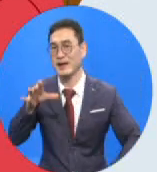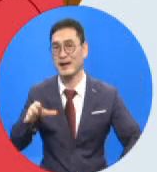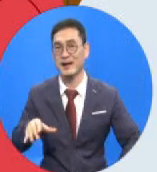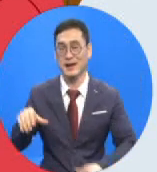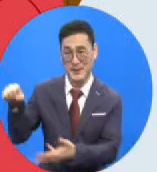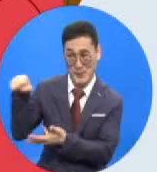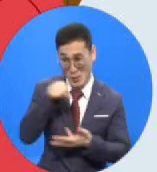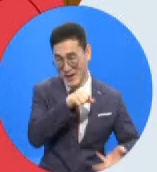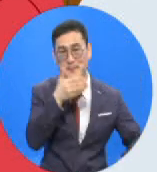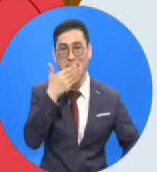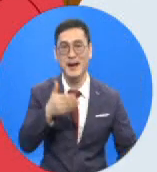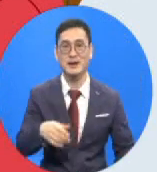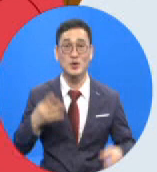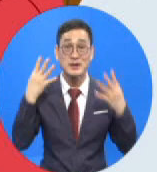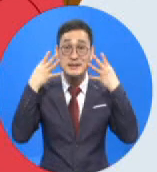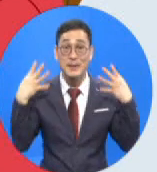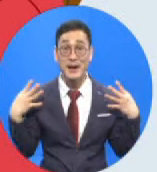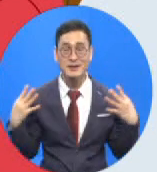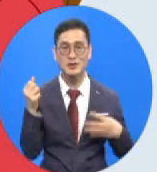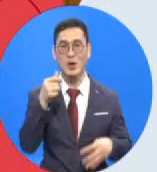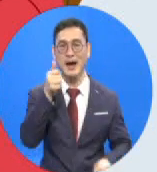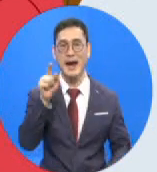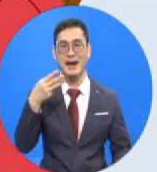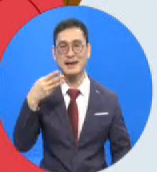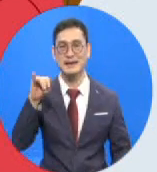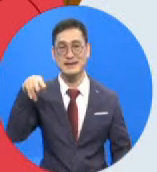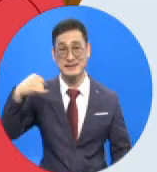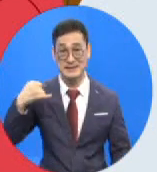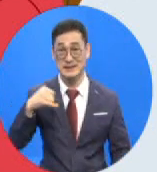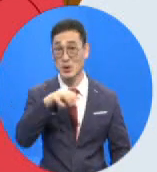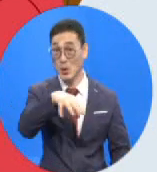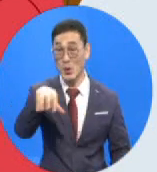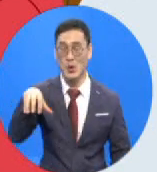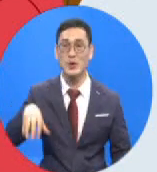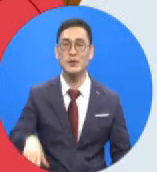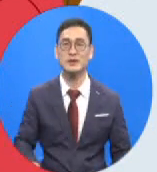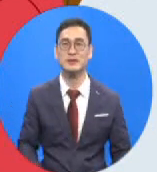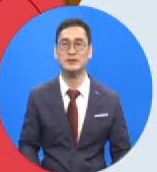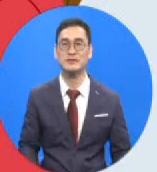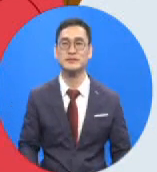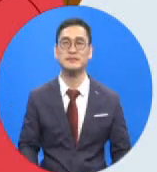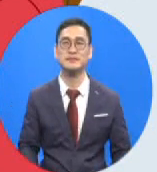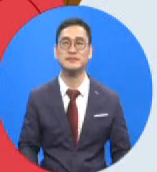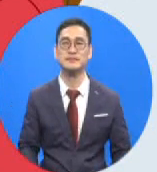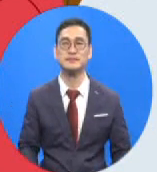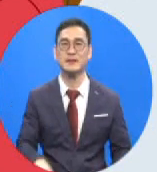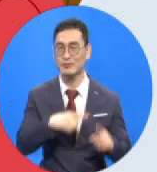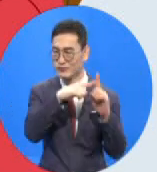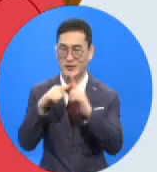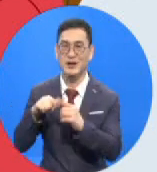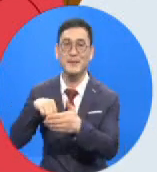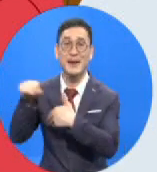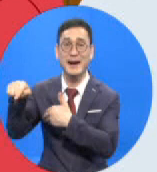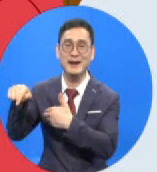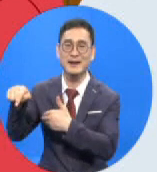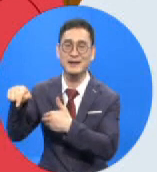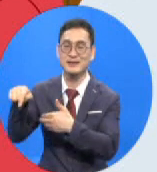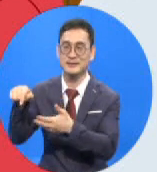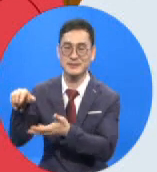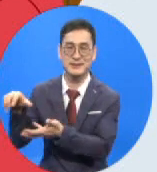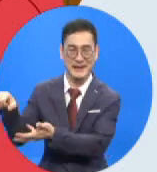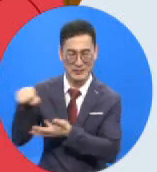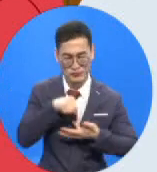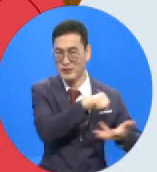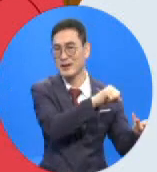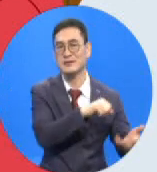합니다 그리고 스타벅스나 할리스 와 같은 대형 커피전문점 은 시간과 관계없이 테크 9만 가능해 지구요 웰스